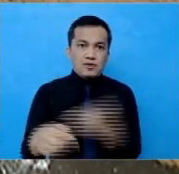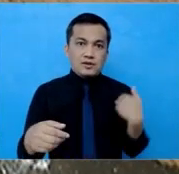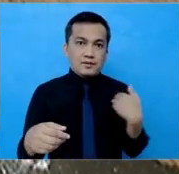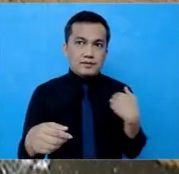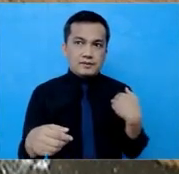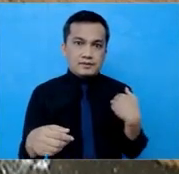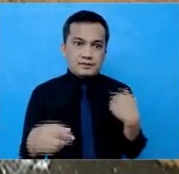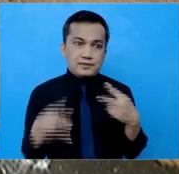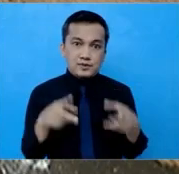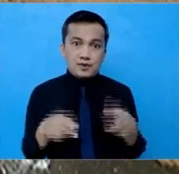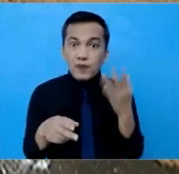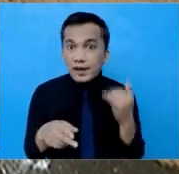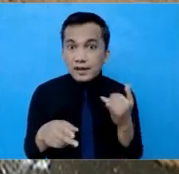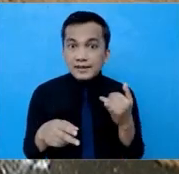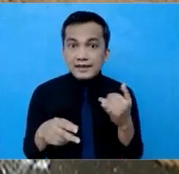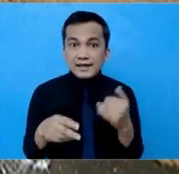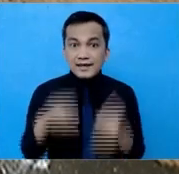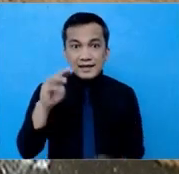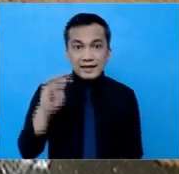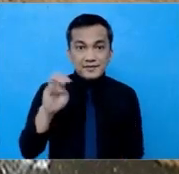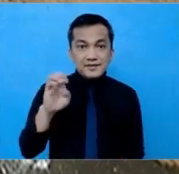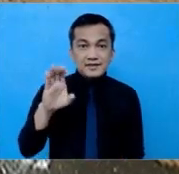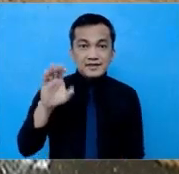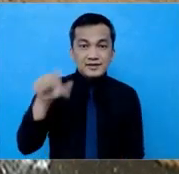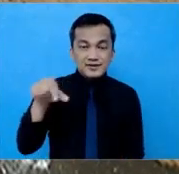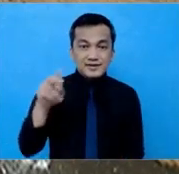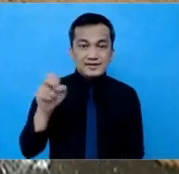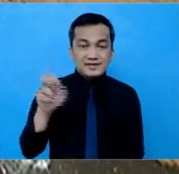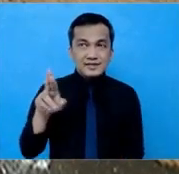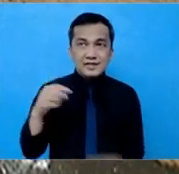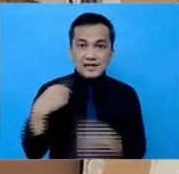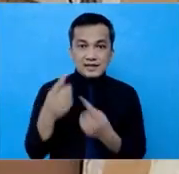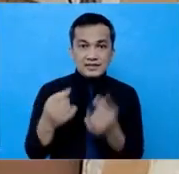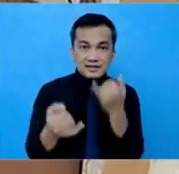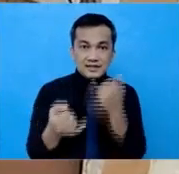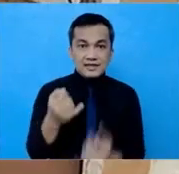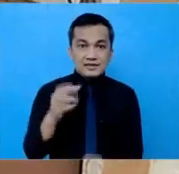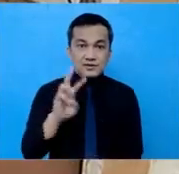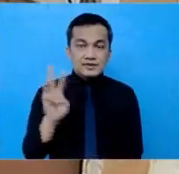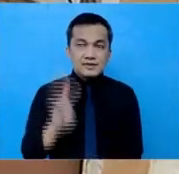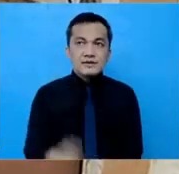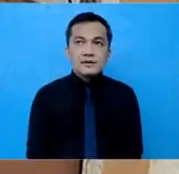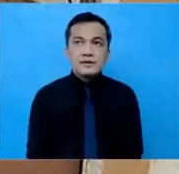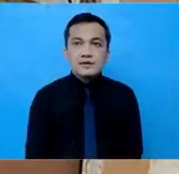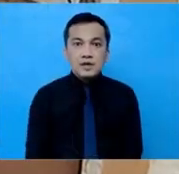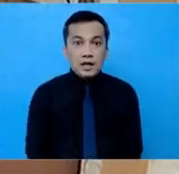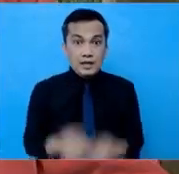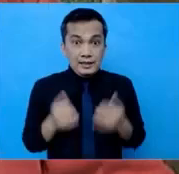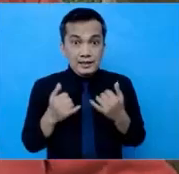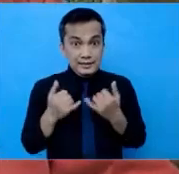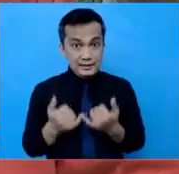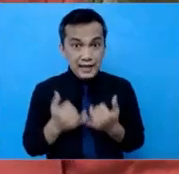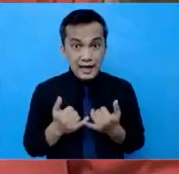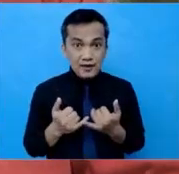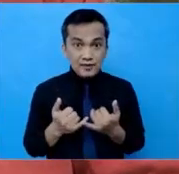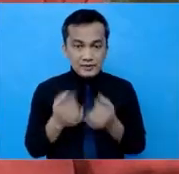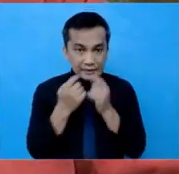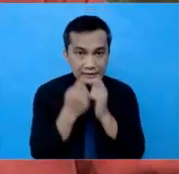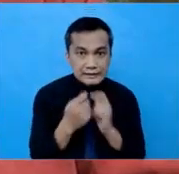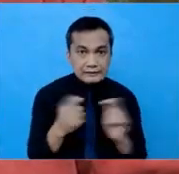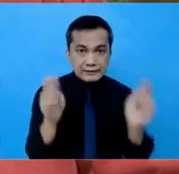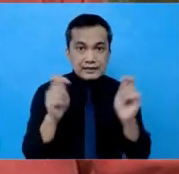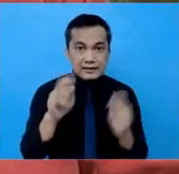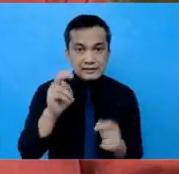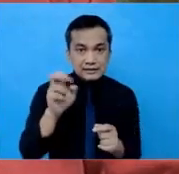nasa MECQ ang Metro Manila hanggang nitong Miyerkules. At ngayong sinusubukan sa NCR ang bagong alert